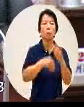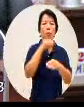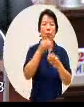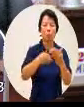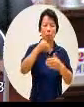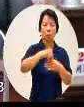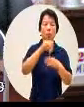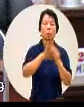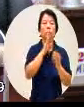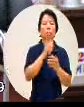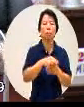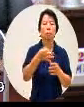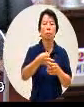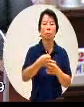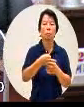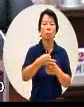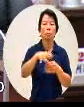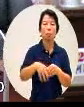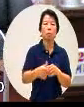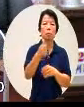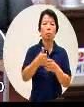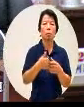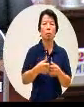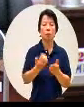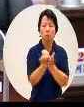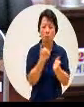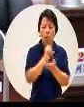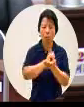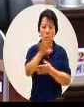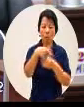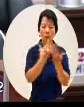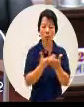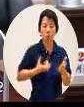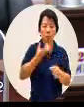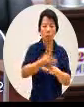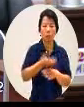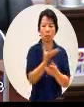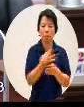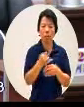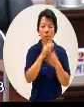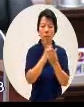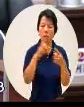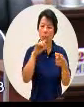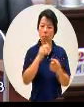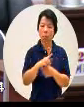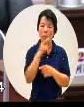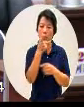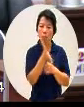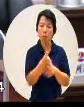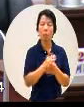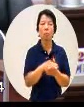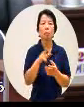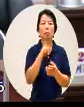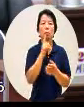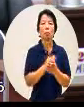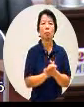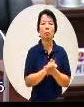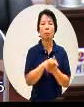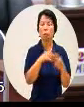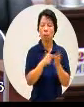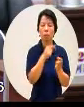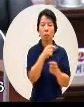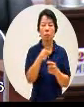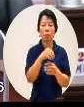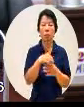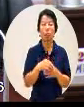請財政局長李局長回答一下我剛剛的報告跟提供的數據有沒有錯這個數據是不是副成長局